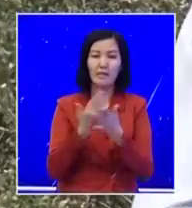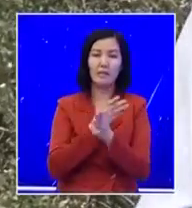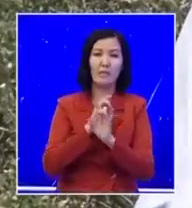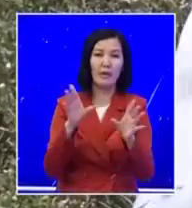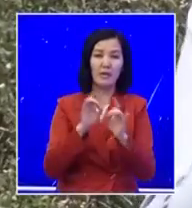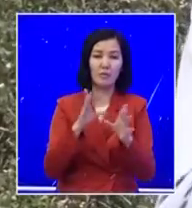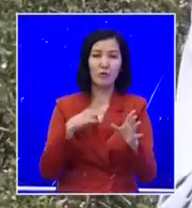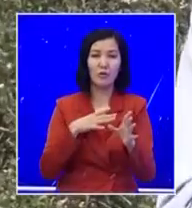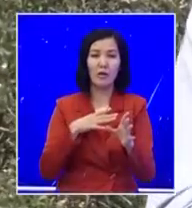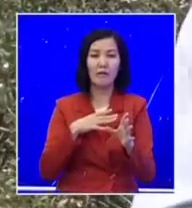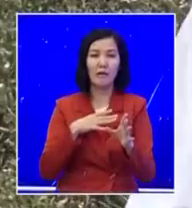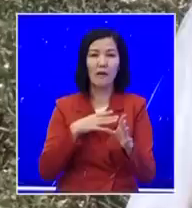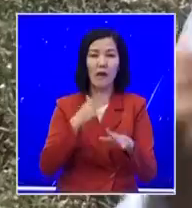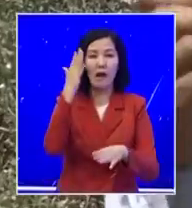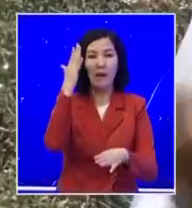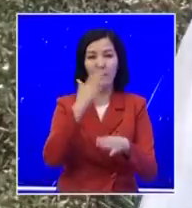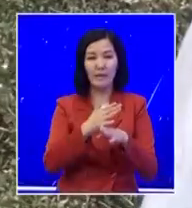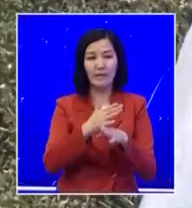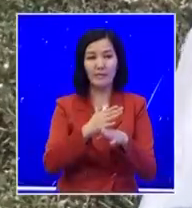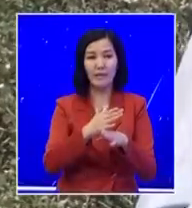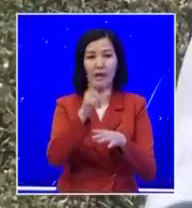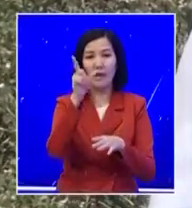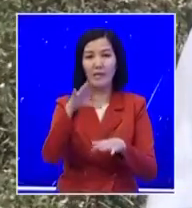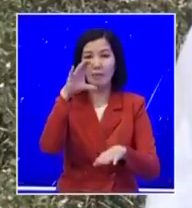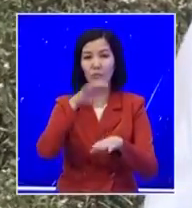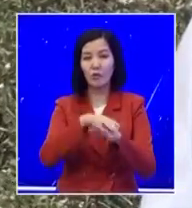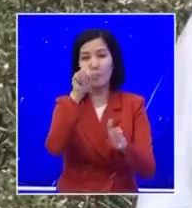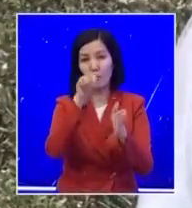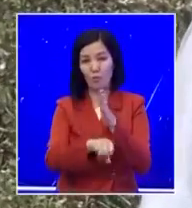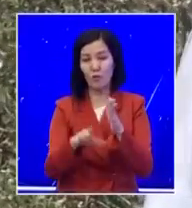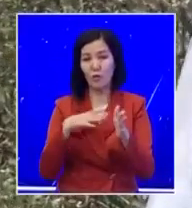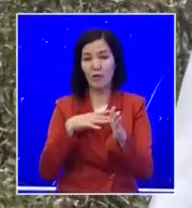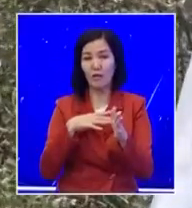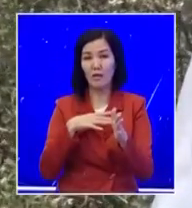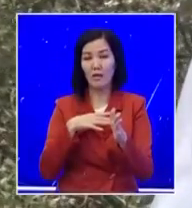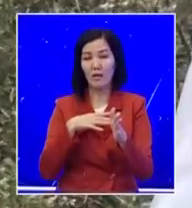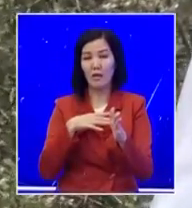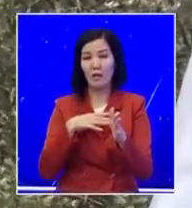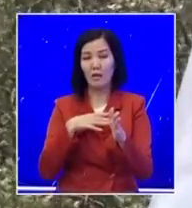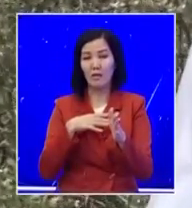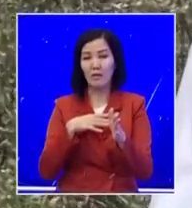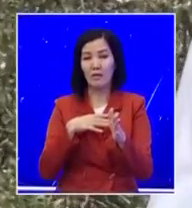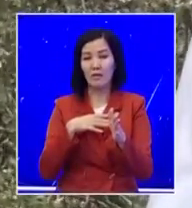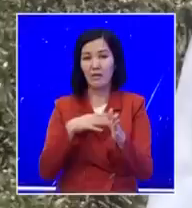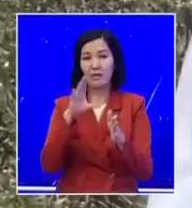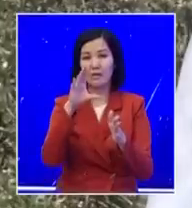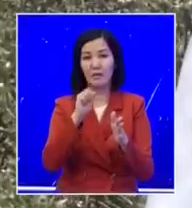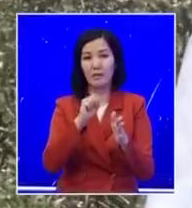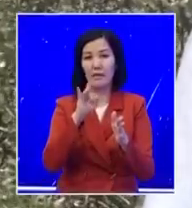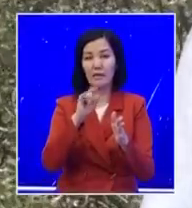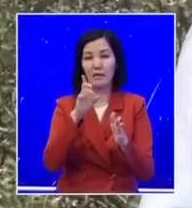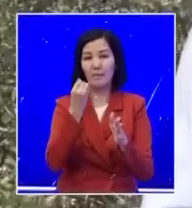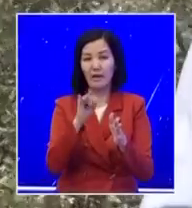адам айбалтасымен келеді екен, дағы елді өлтіреді екен. Ал ана Сарыбай деген кісі бопты